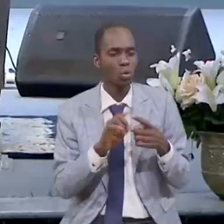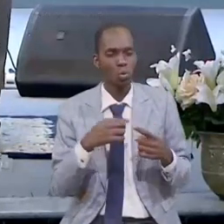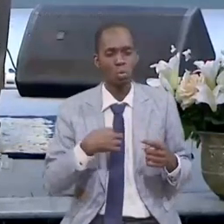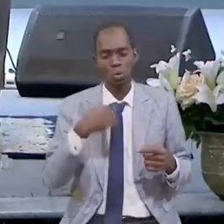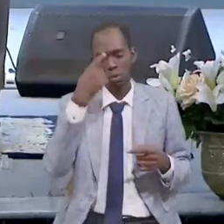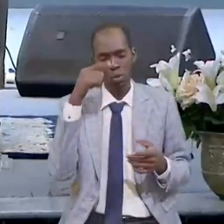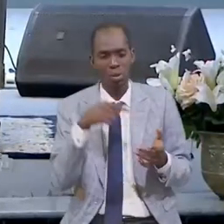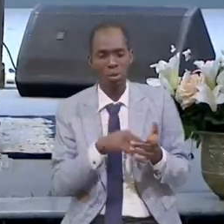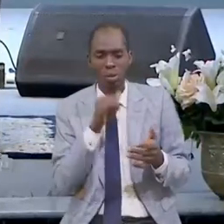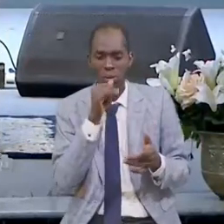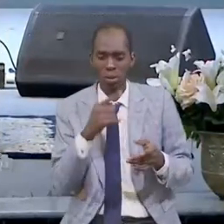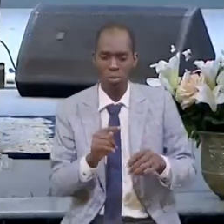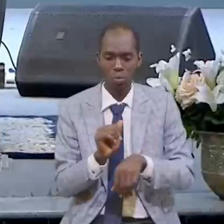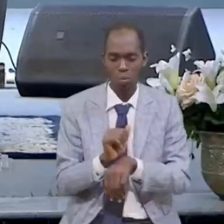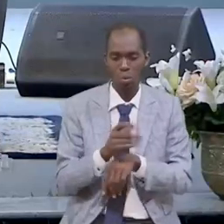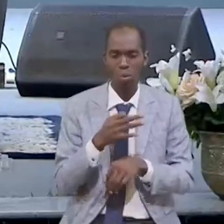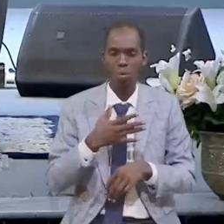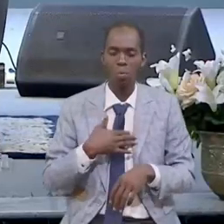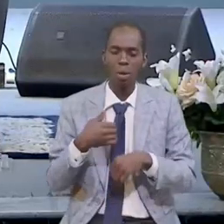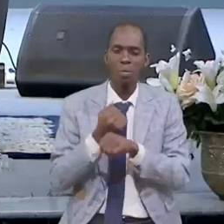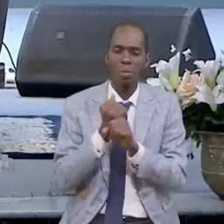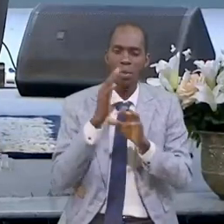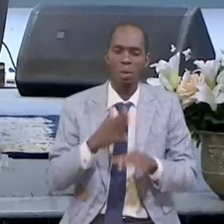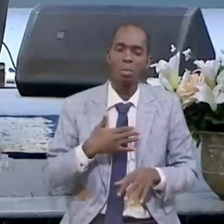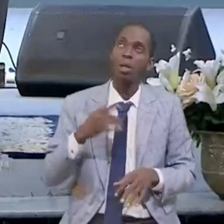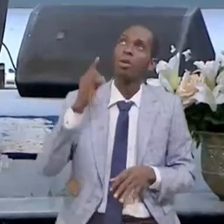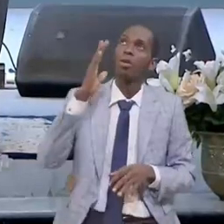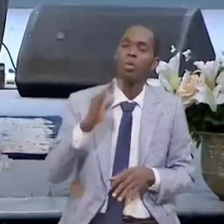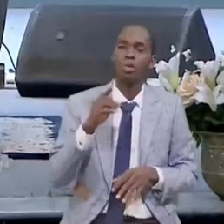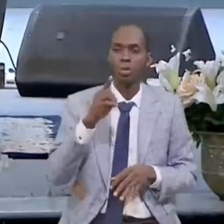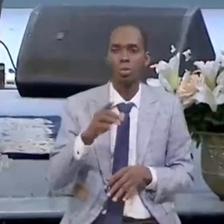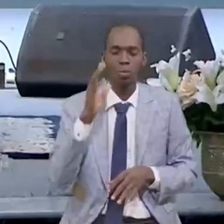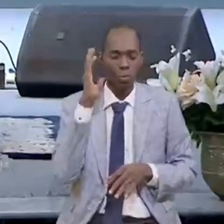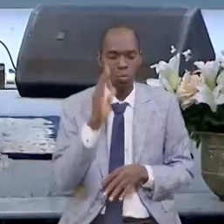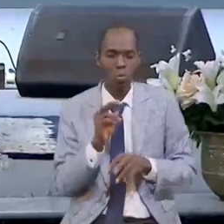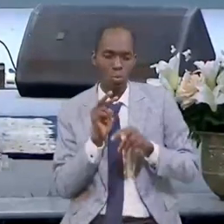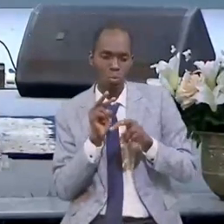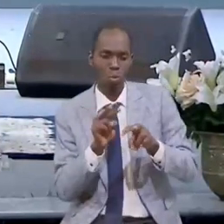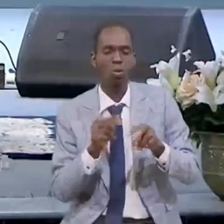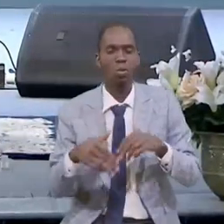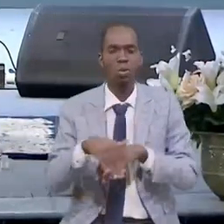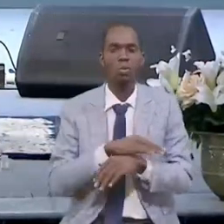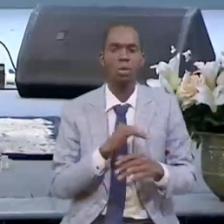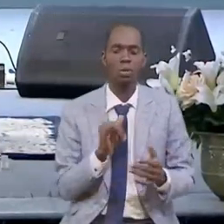Et quand vous comprenez que ce sont les actes de votre Créateur dans votre vie, vous devez veiller sur ces actes.